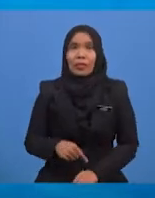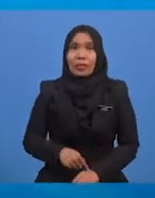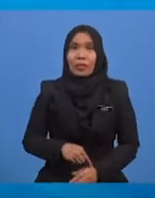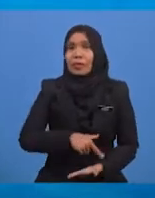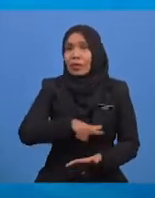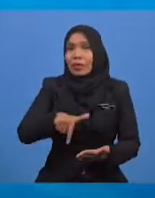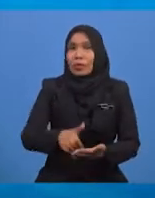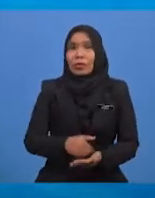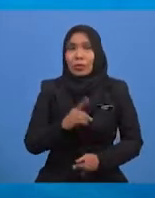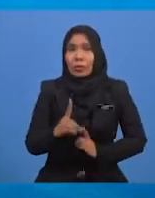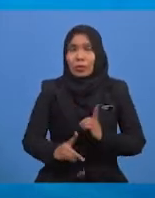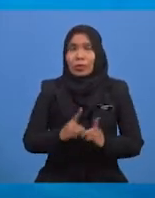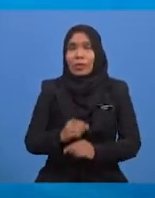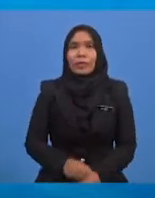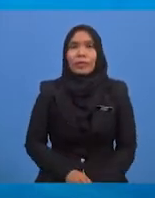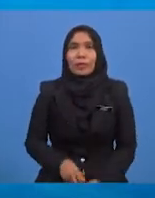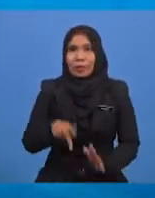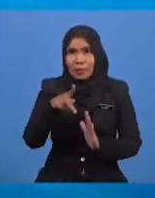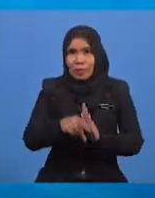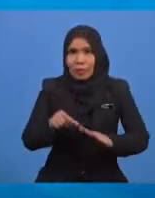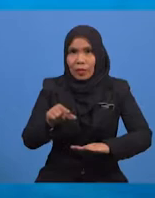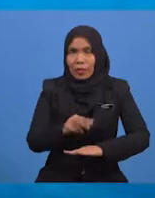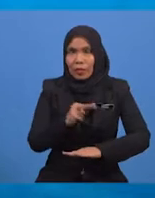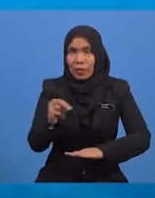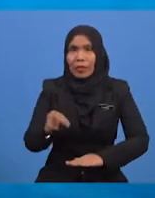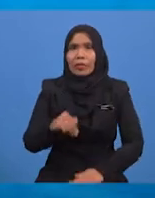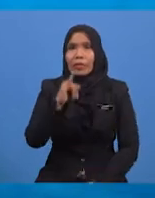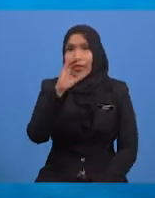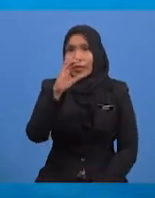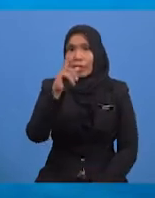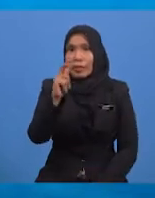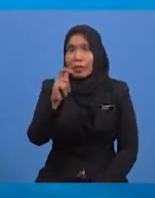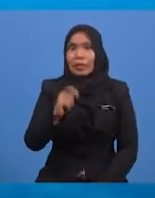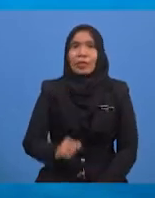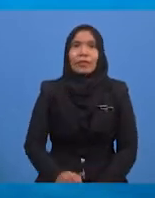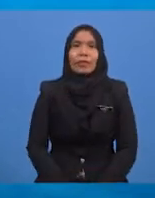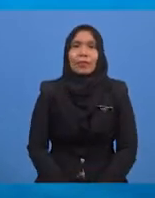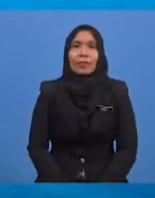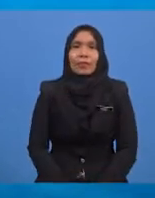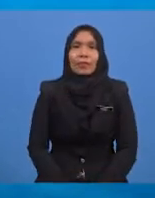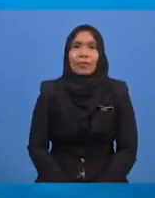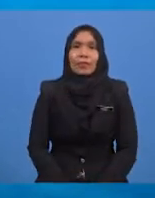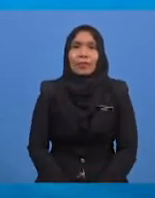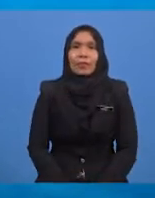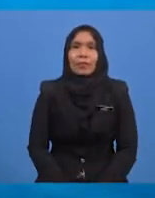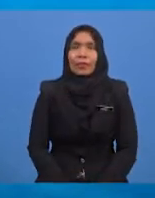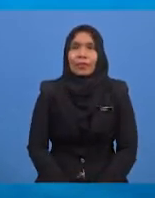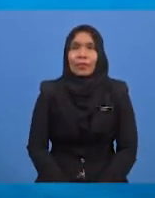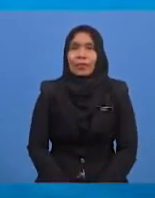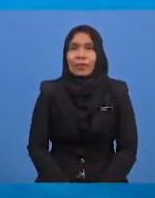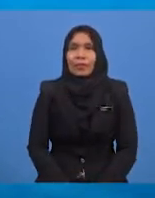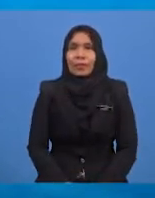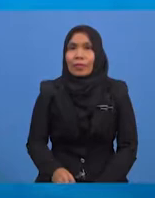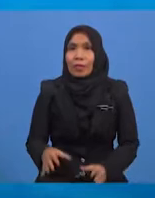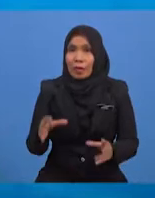Penggunaan teknologi maklumat membolehkan usahawan memperoleh kelebihan bersaing. Perniagaan dapat